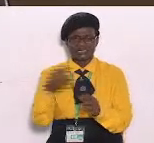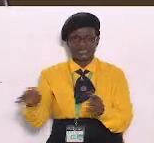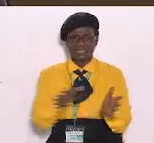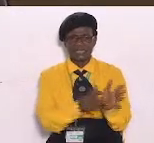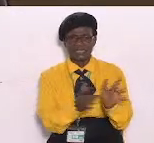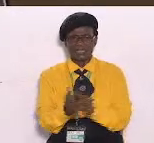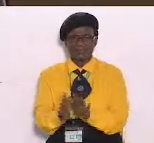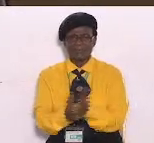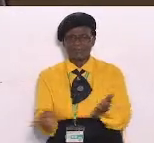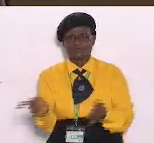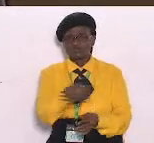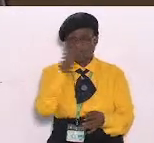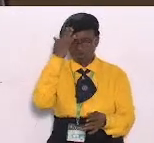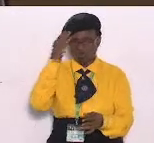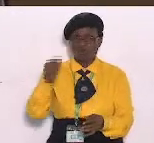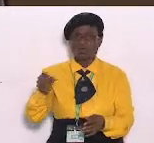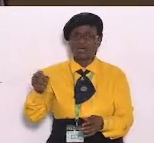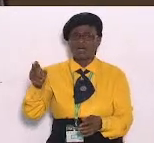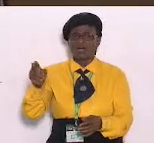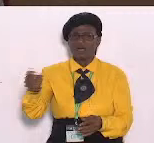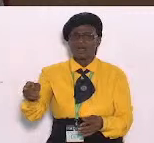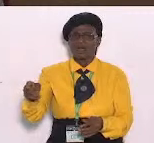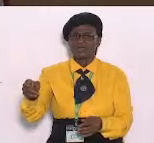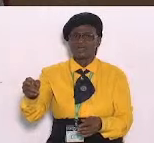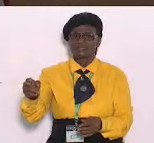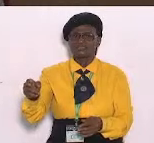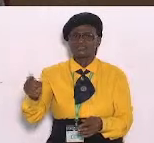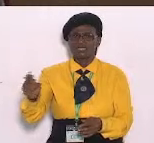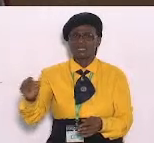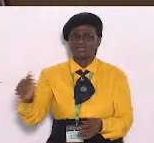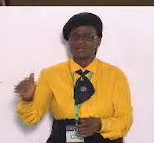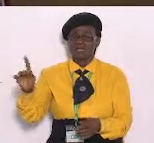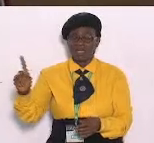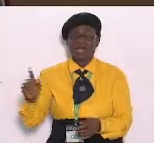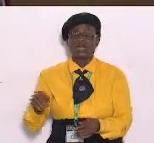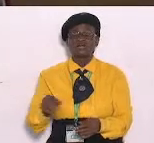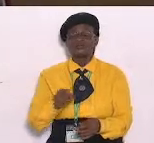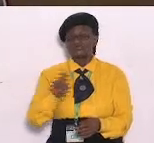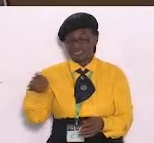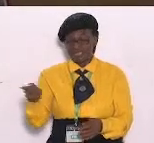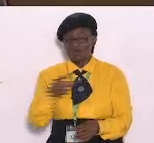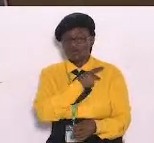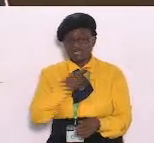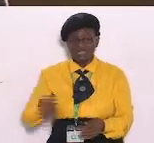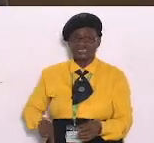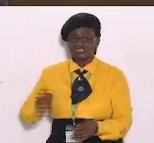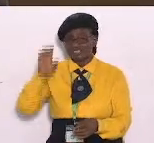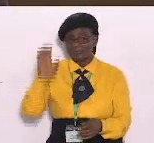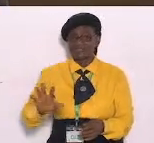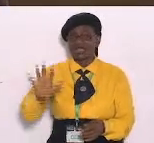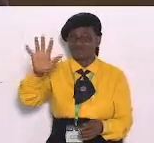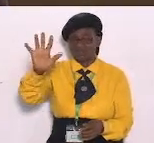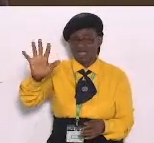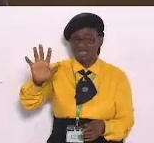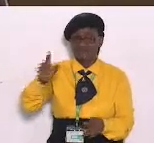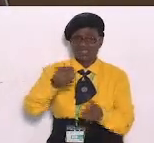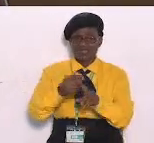Bible vous connaissez Gazi de roi chapitre 5